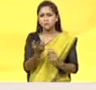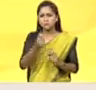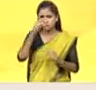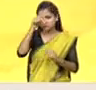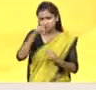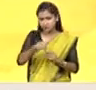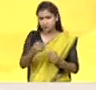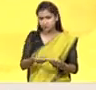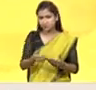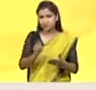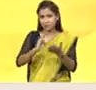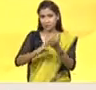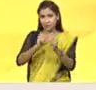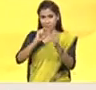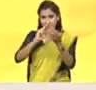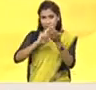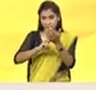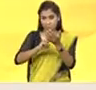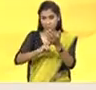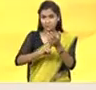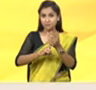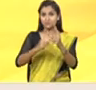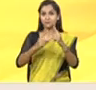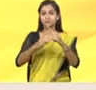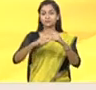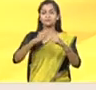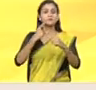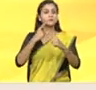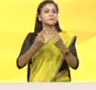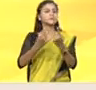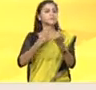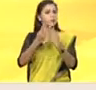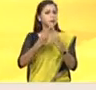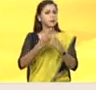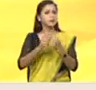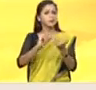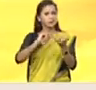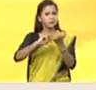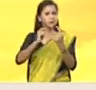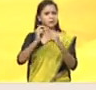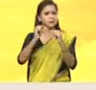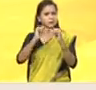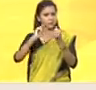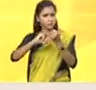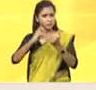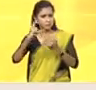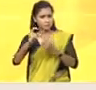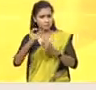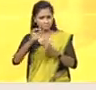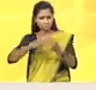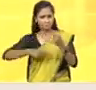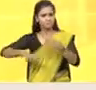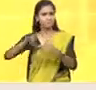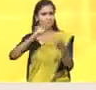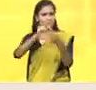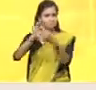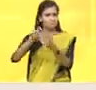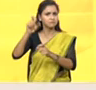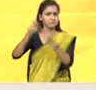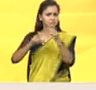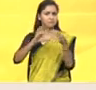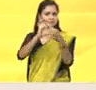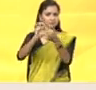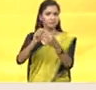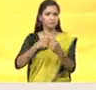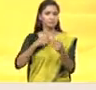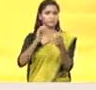आज मन की बात में स्पेस सेक्टर से जुड़े अपने कुछ युवा साथियों से बात की जाए। मेरे साथ